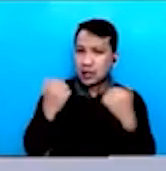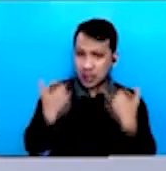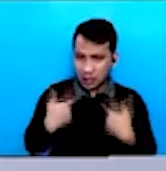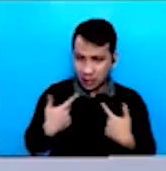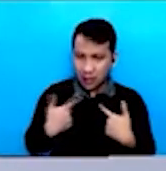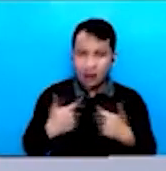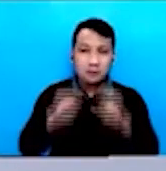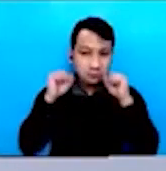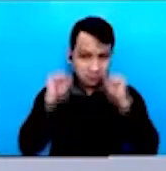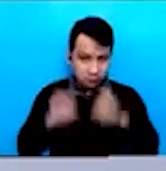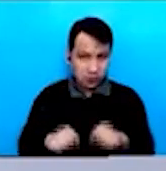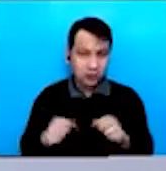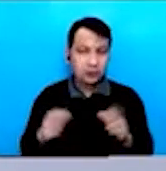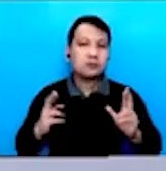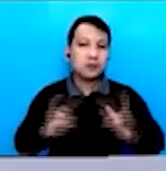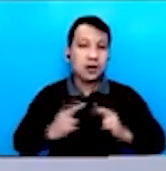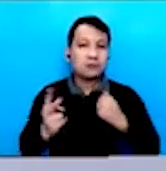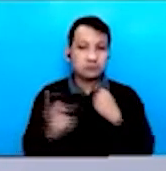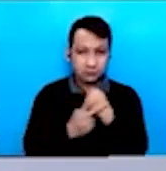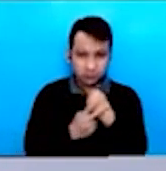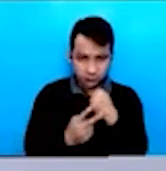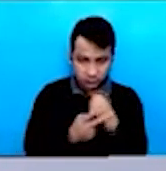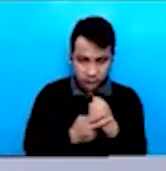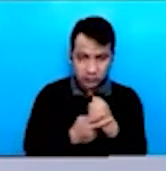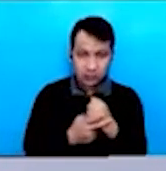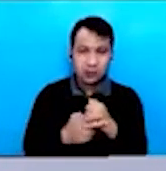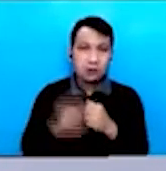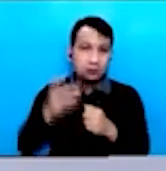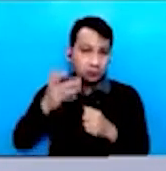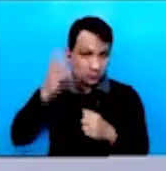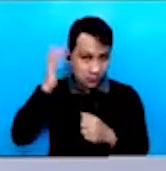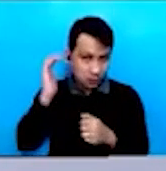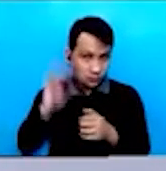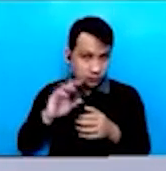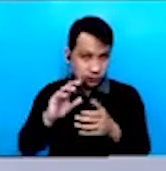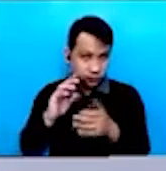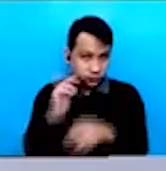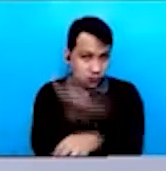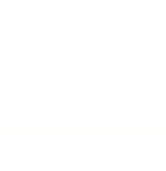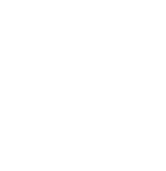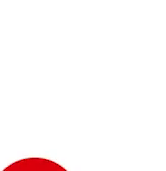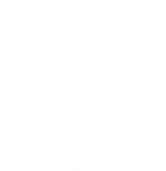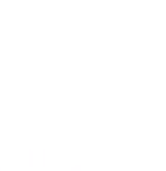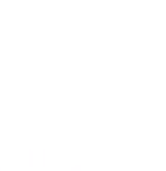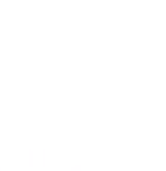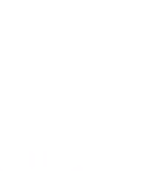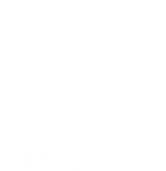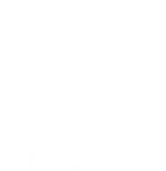mag-imbak ng mga temperature-sensitive vaccines para walang masayang ng mga dose.